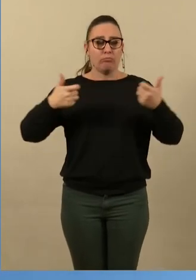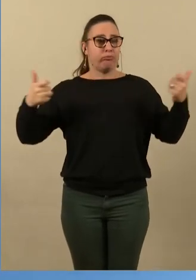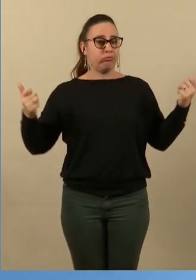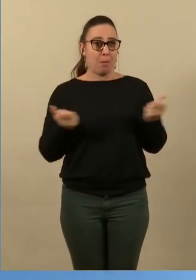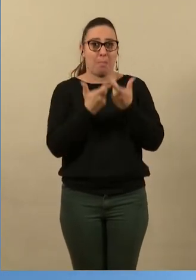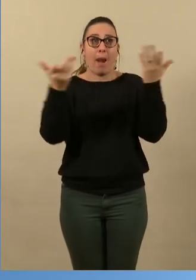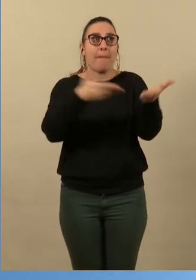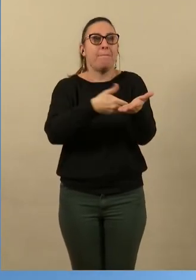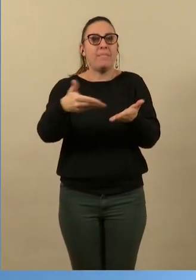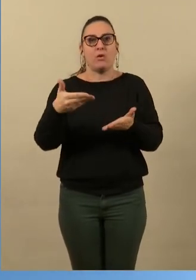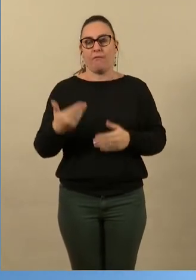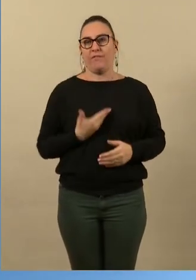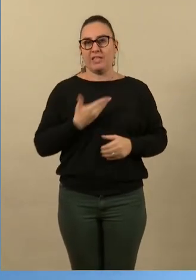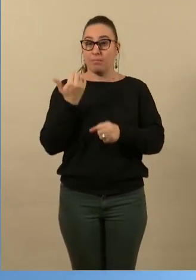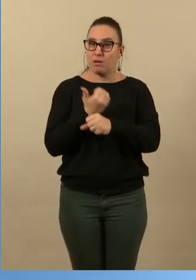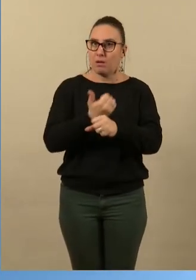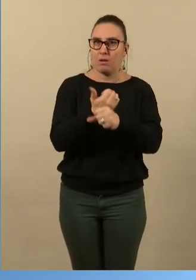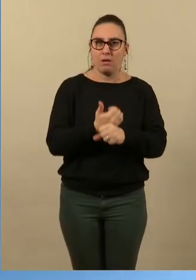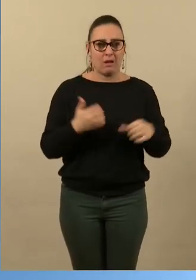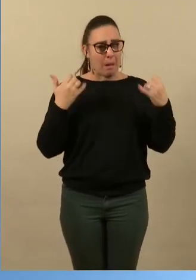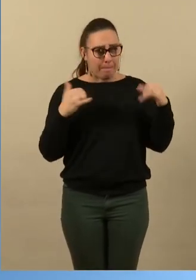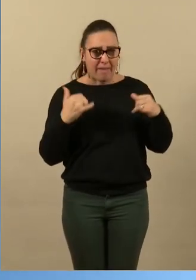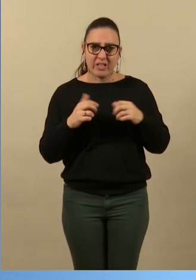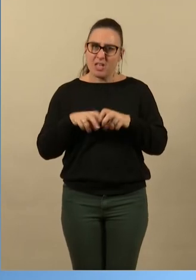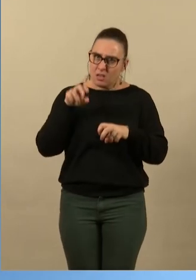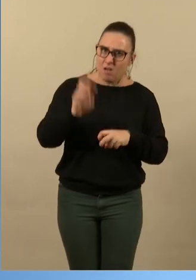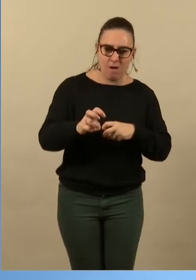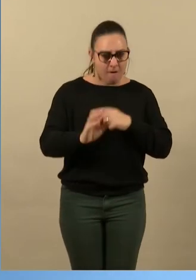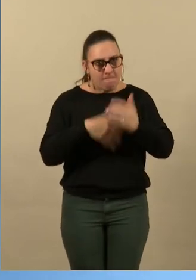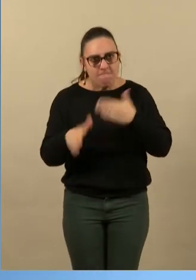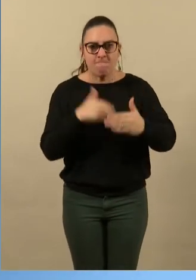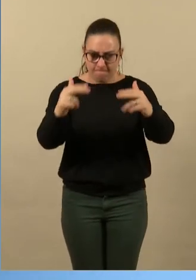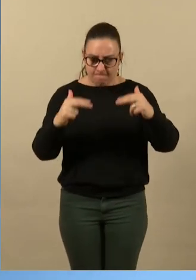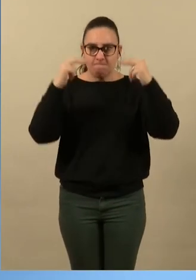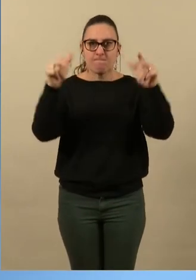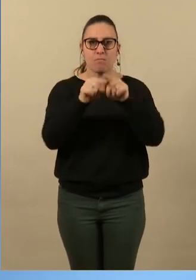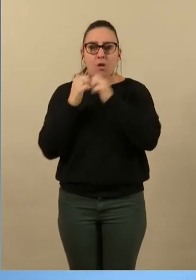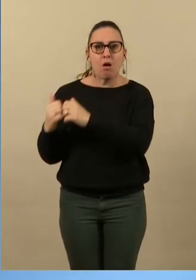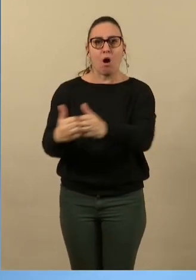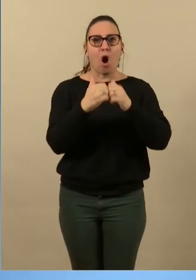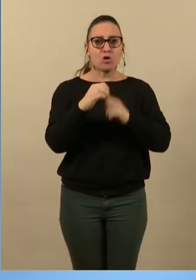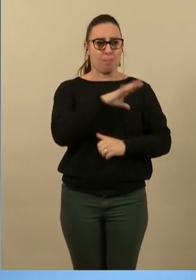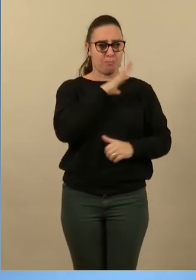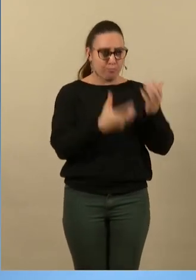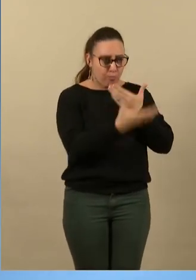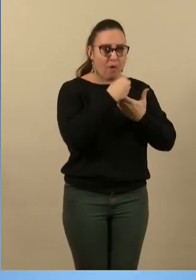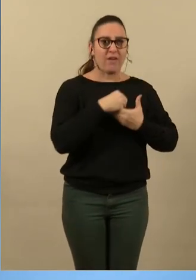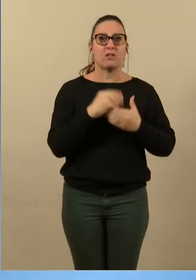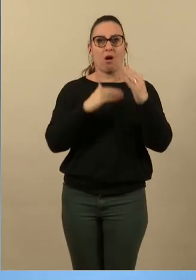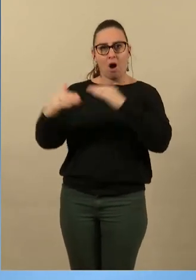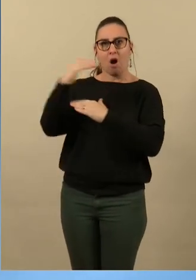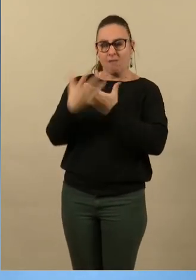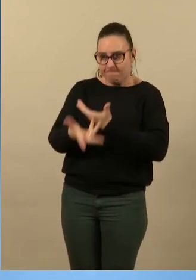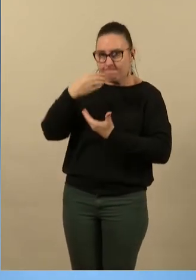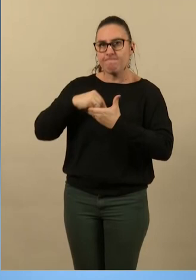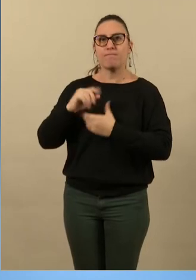année il faut aller plus vite et plus fort en mobilisant de manière conjointe les enseignants le personnel encadrant les